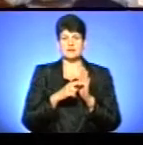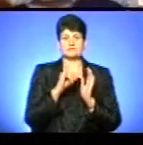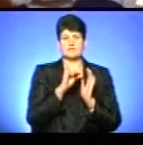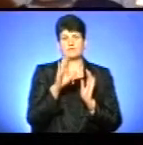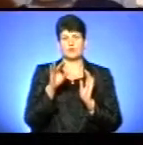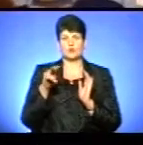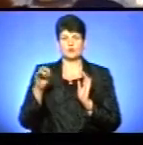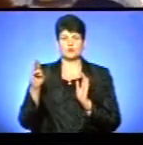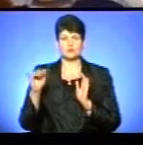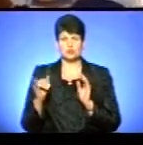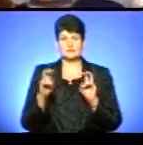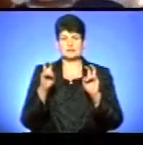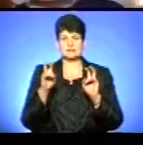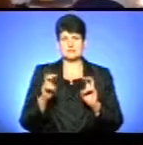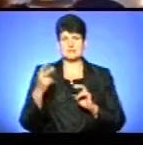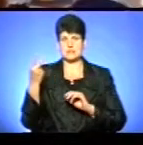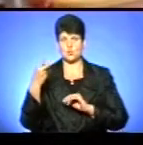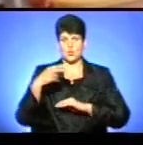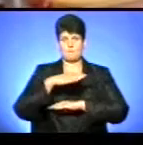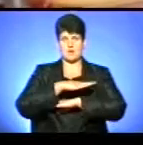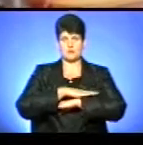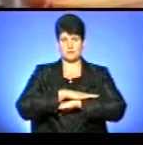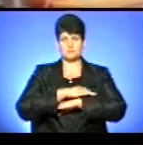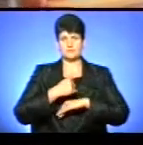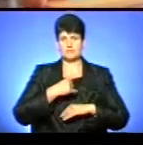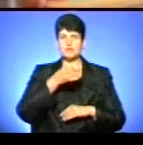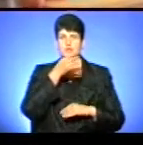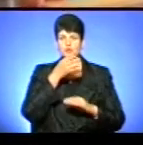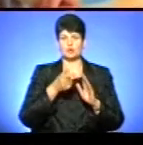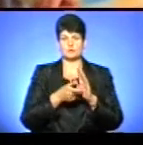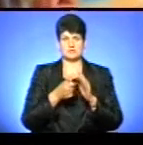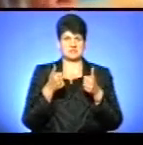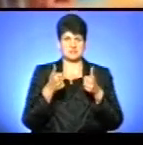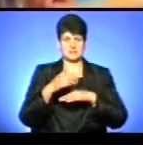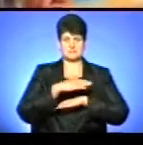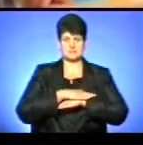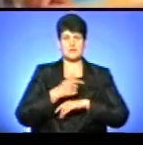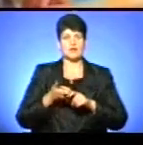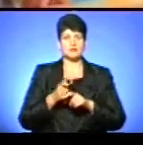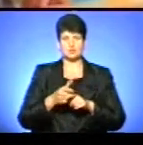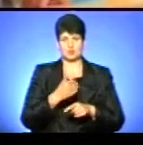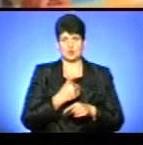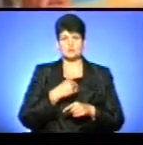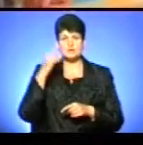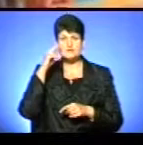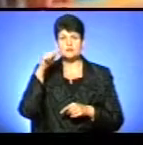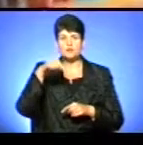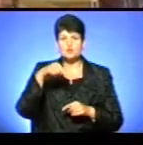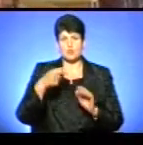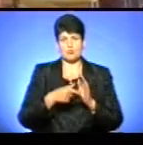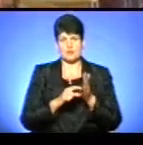у новому класі сидить за другою партою. Мені подобається клас і парта. Я дуже хочу навчатися у цьому